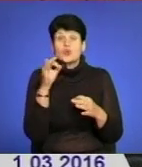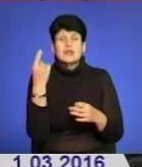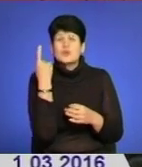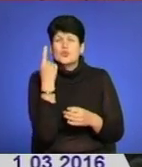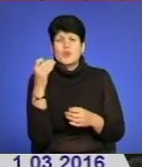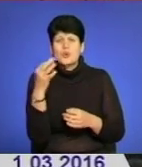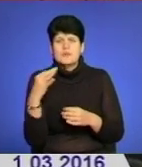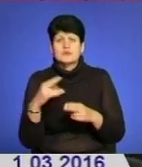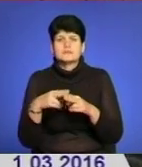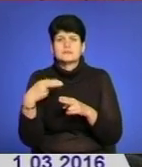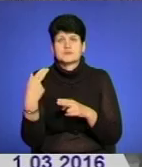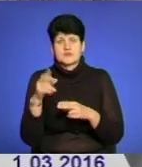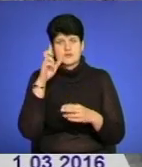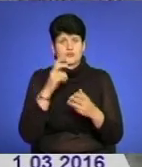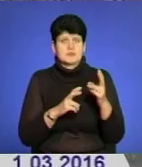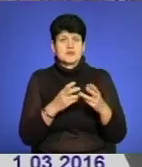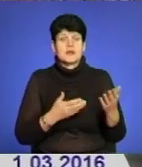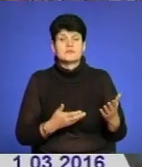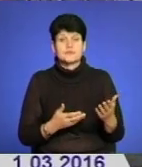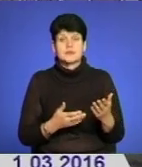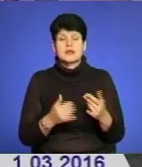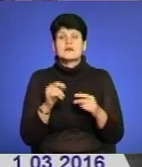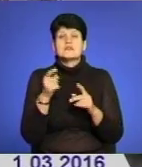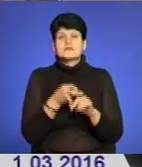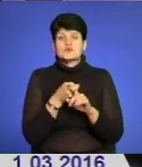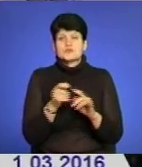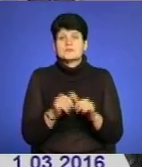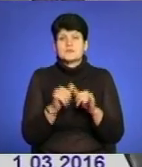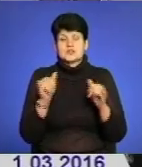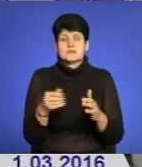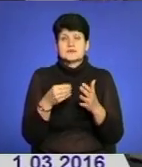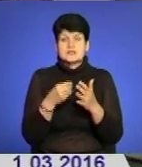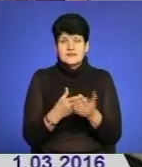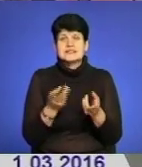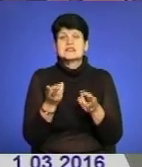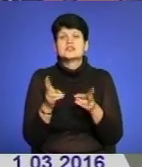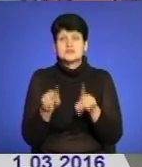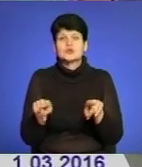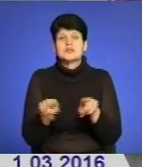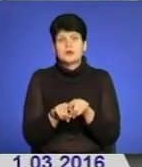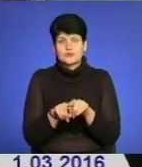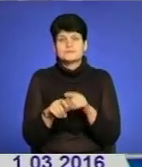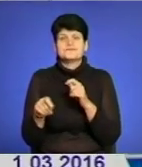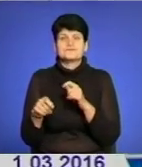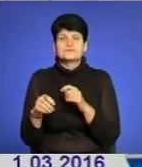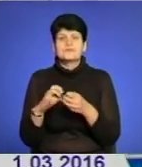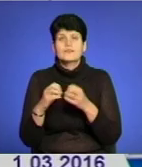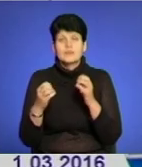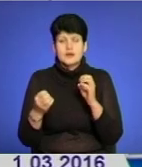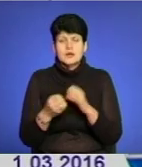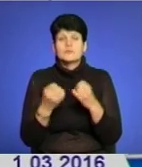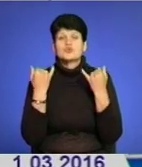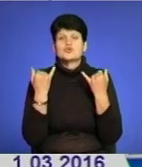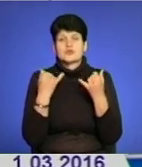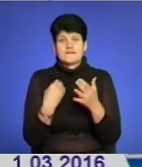в комунальне підприємство. Попри зростання тарифу, він і далі залишатиметься збитковим. Адже на сьогодні